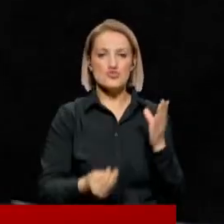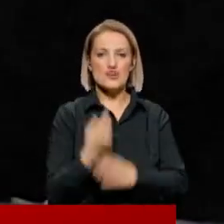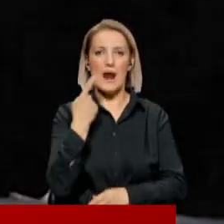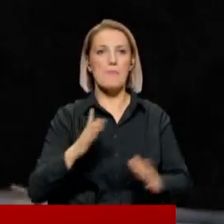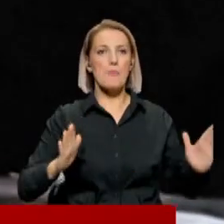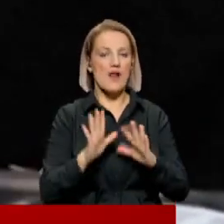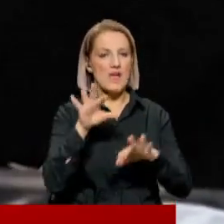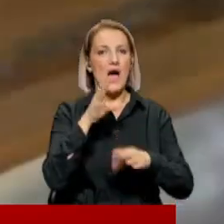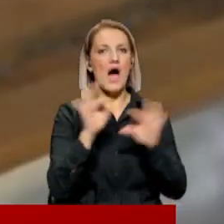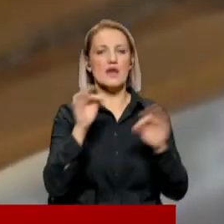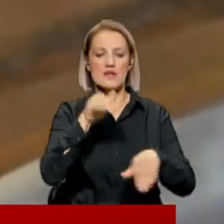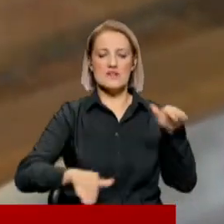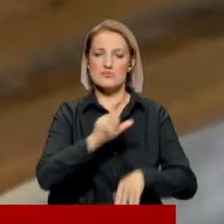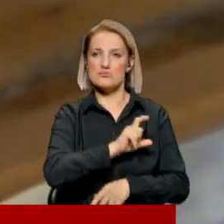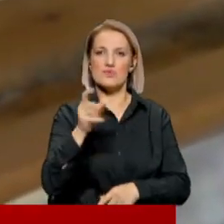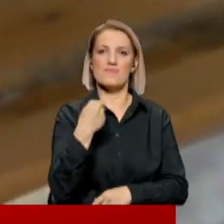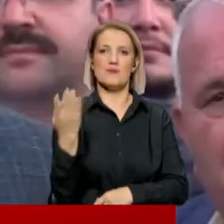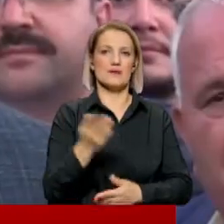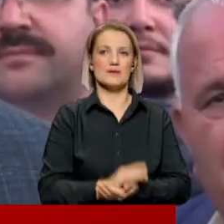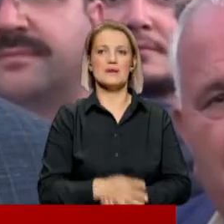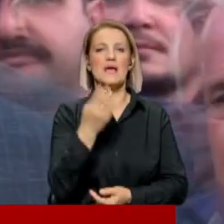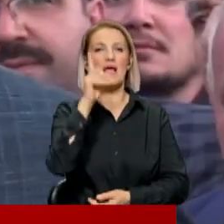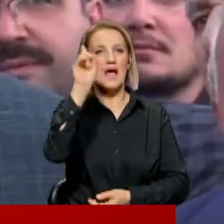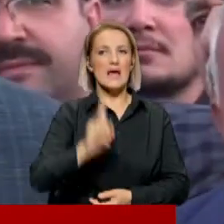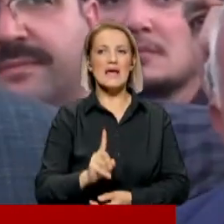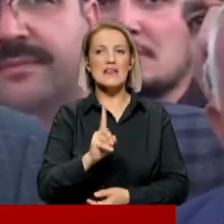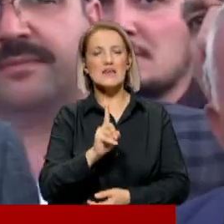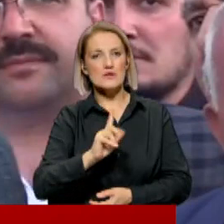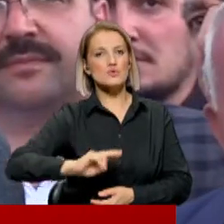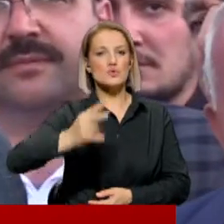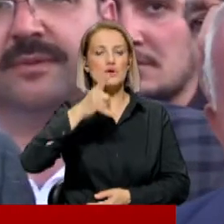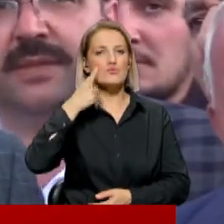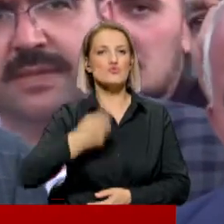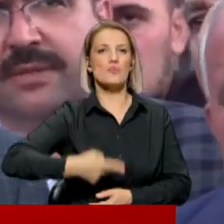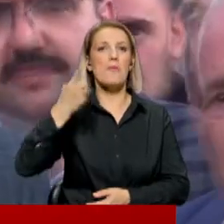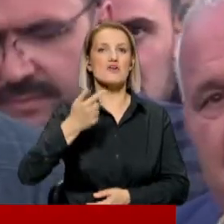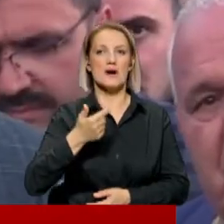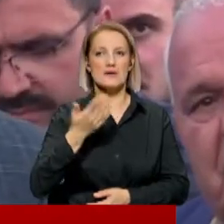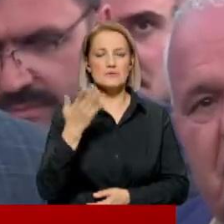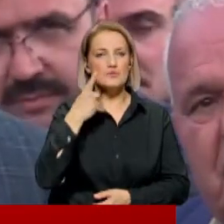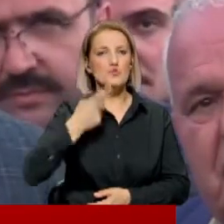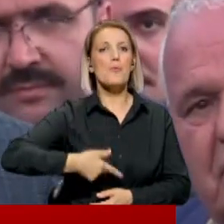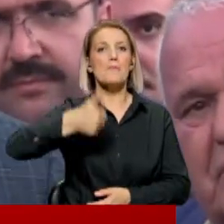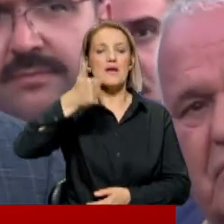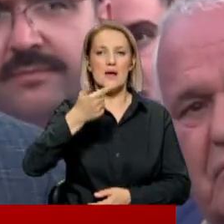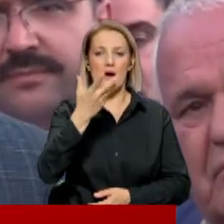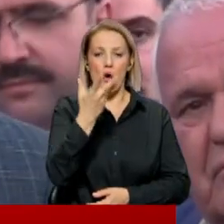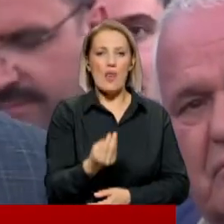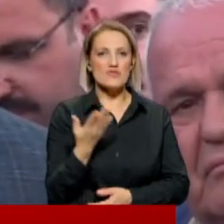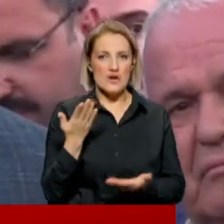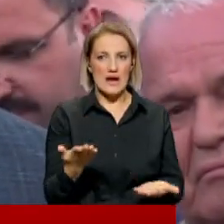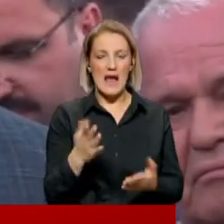muhalefet erken seçim restiyle karşılık verdi. İlk turda Cumhurbaşkanımızın Cumhurbaşkanlığı